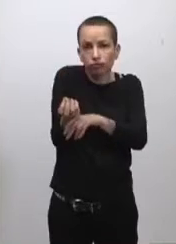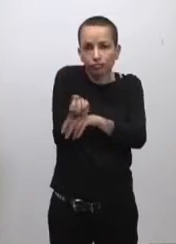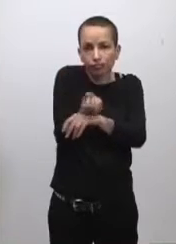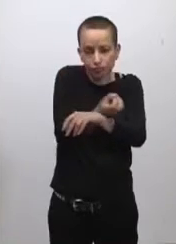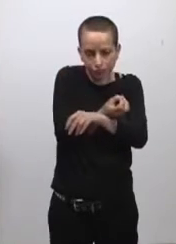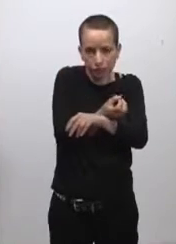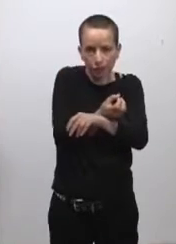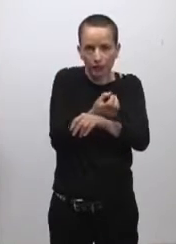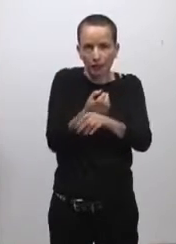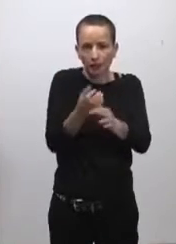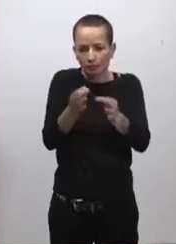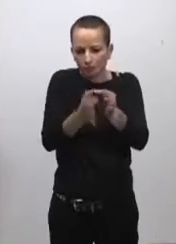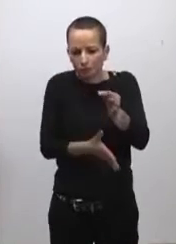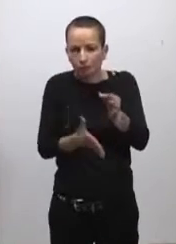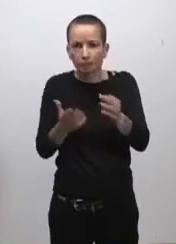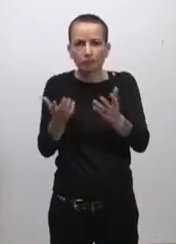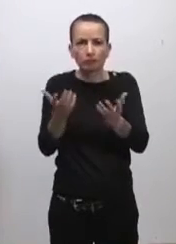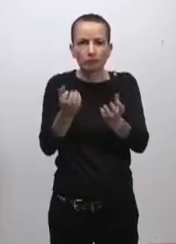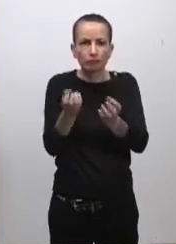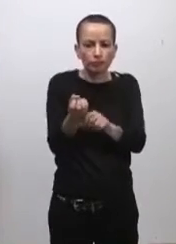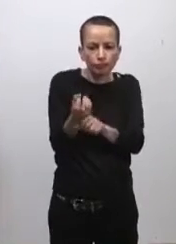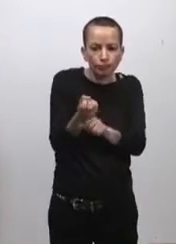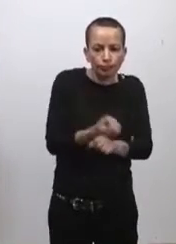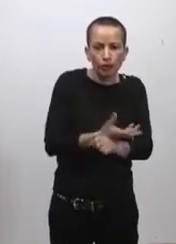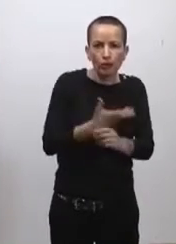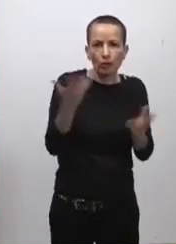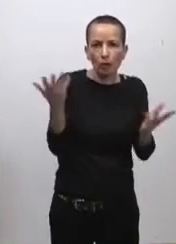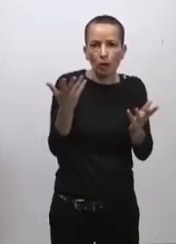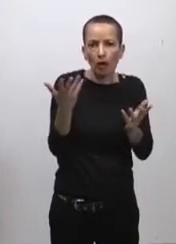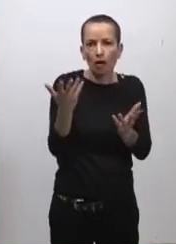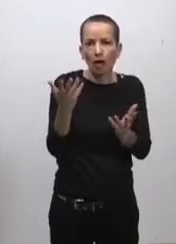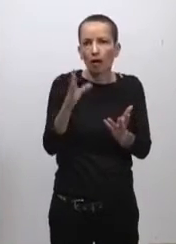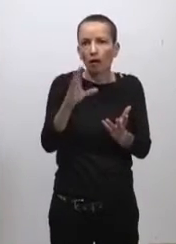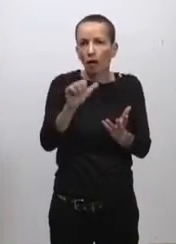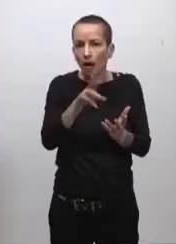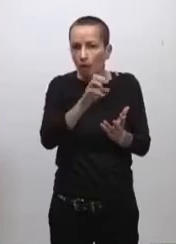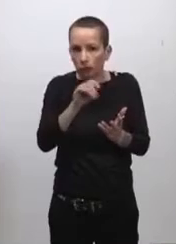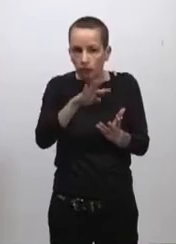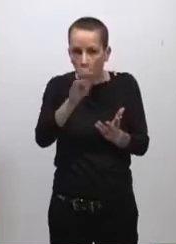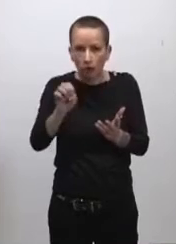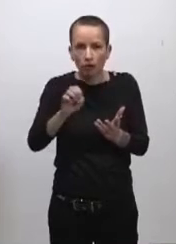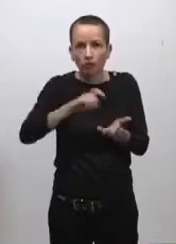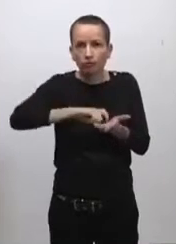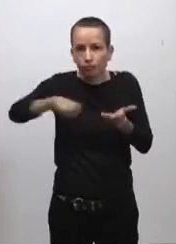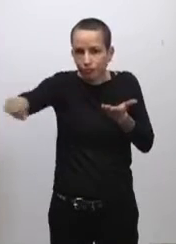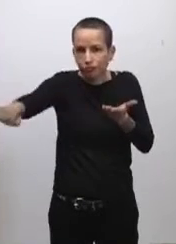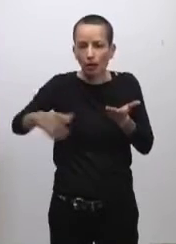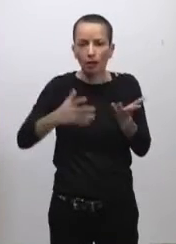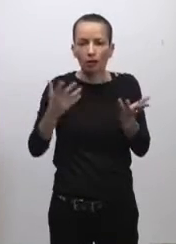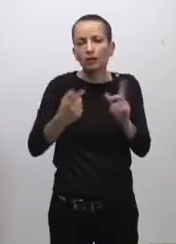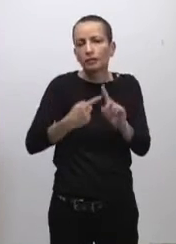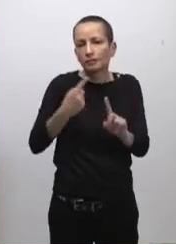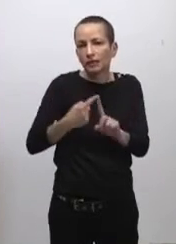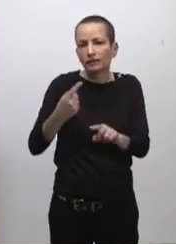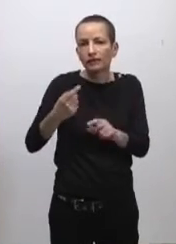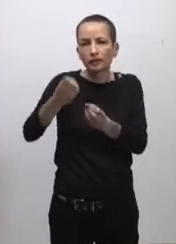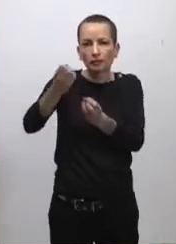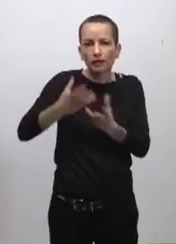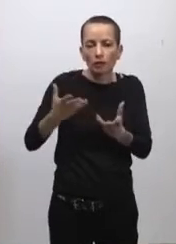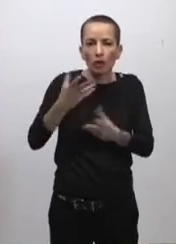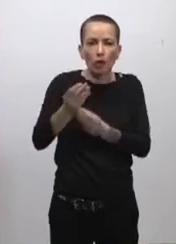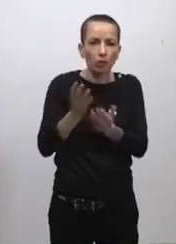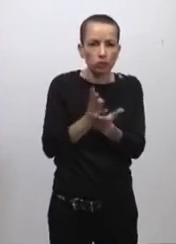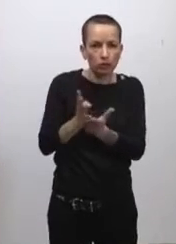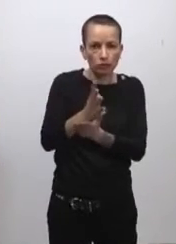bilans sur les émissions, sur l'empreinte carbone, sur l'empreinte, enfin les émissions carbone spécifiques à des événements ou des